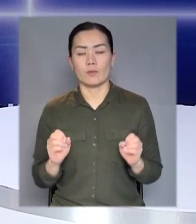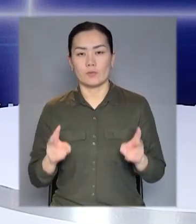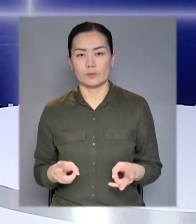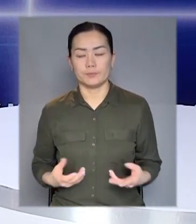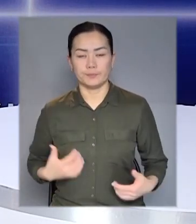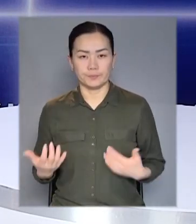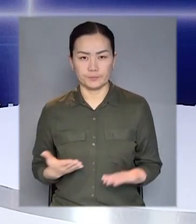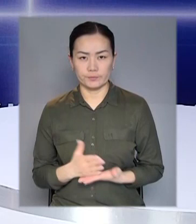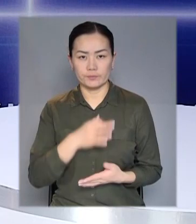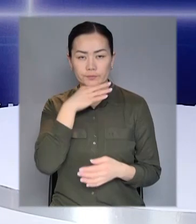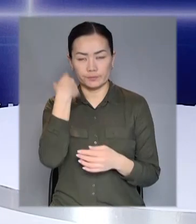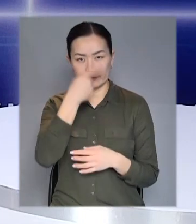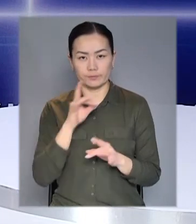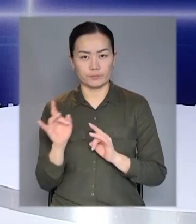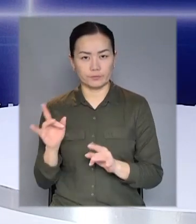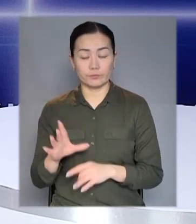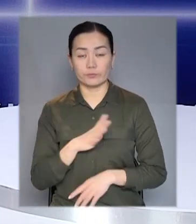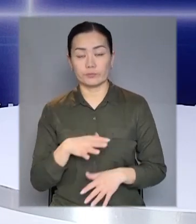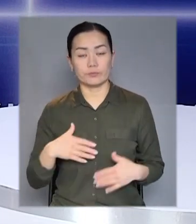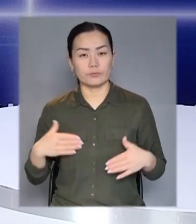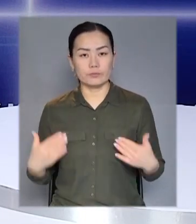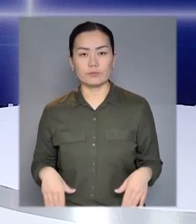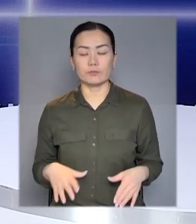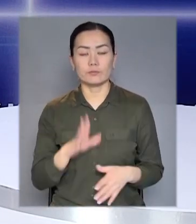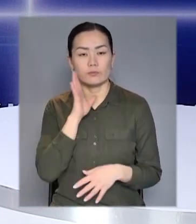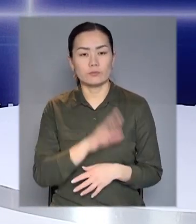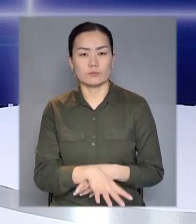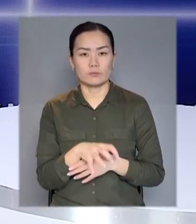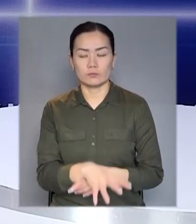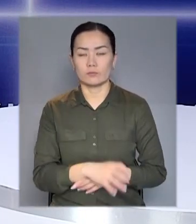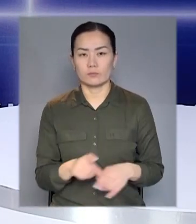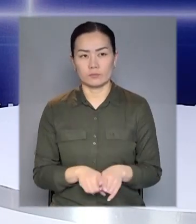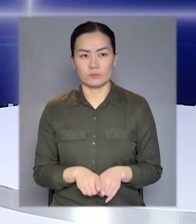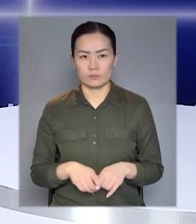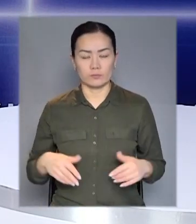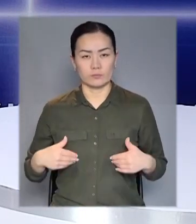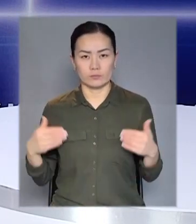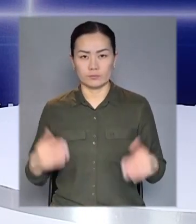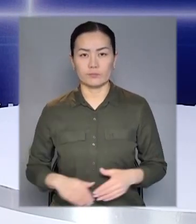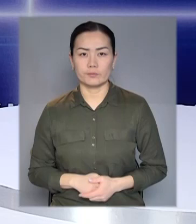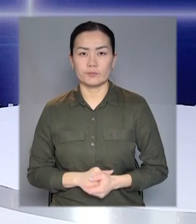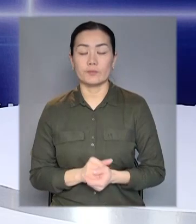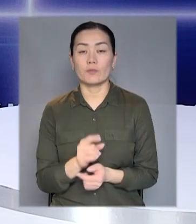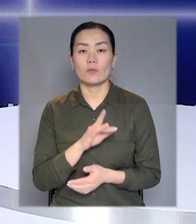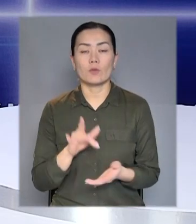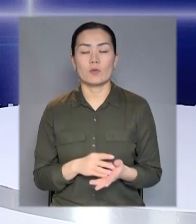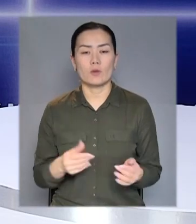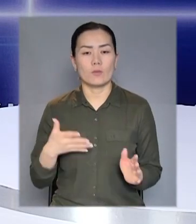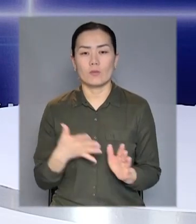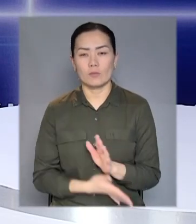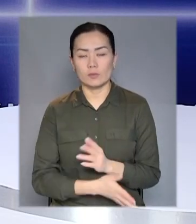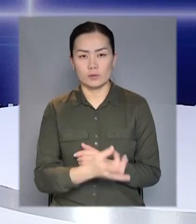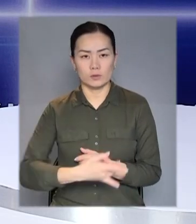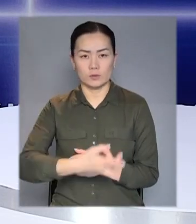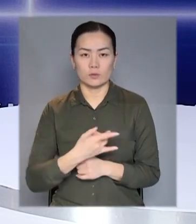деп қорқады. Жауаптыларға айта-айта шаршаған, тіпті вакуум мен кәріз құдығын тазалатқаннан да пайда жоқ, әрі қалтаға да шығын.